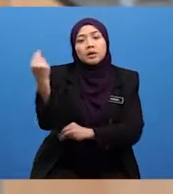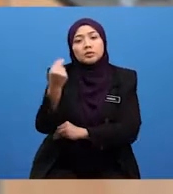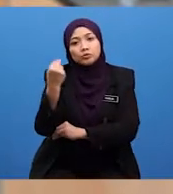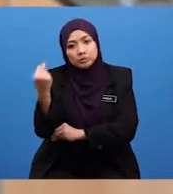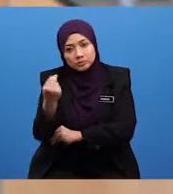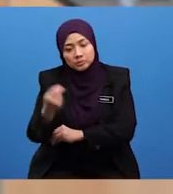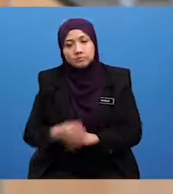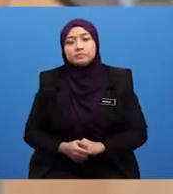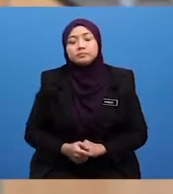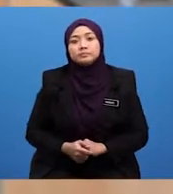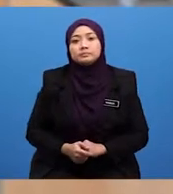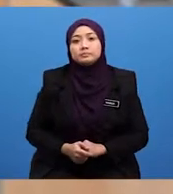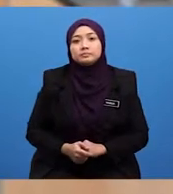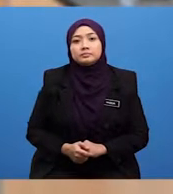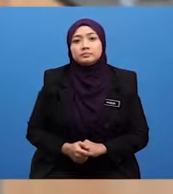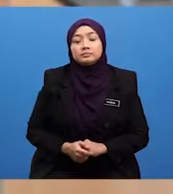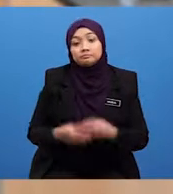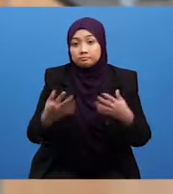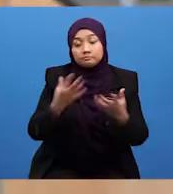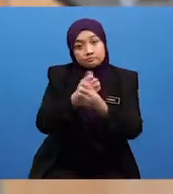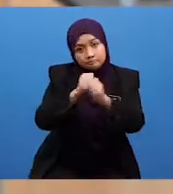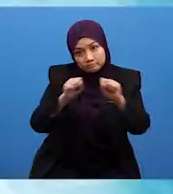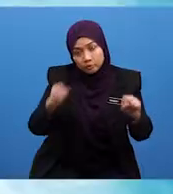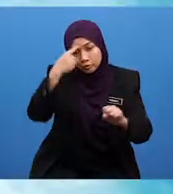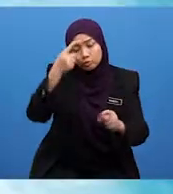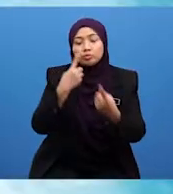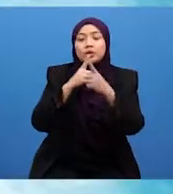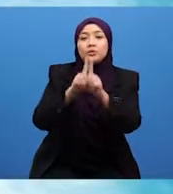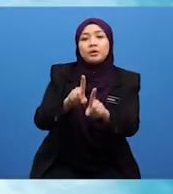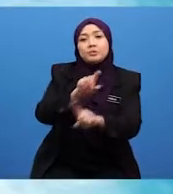murid-murid telah bersedia untuk menjawab soalan.